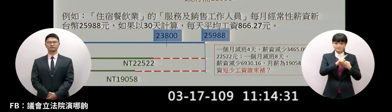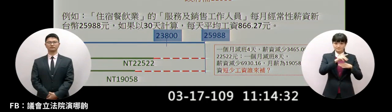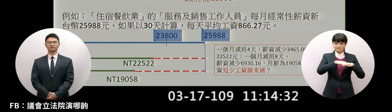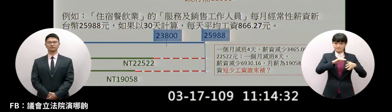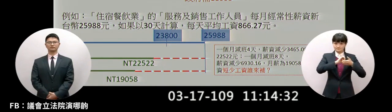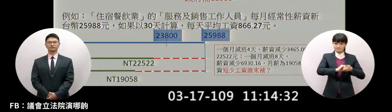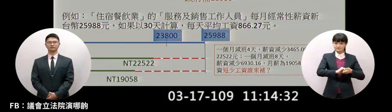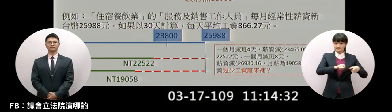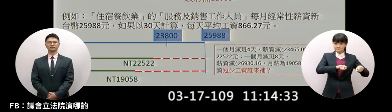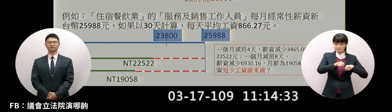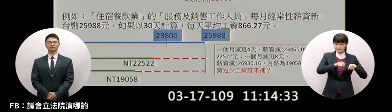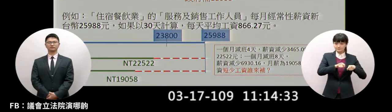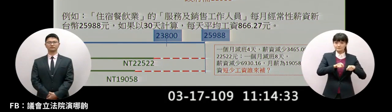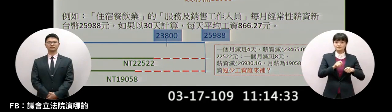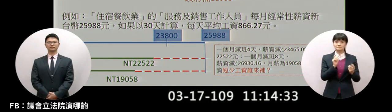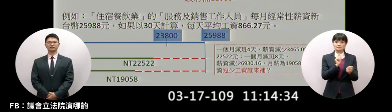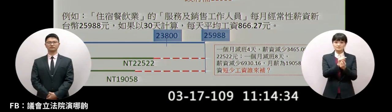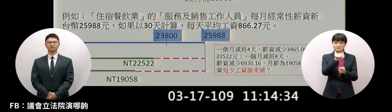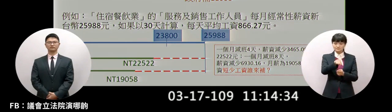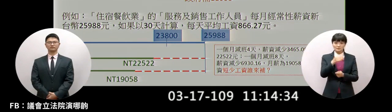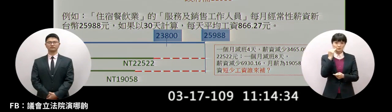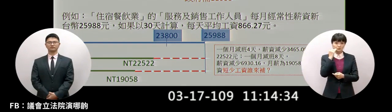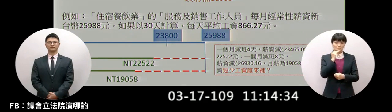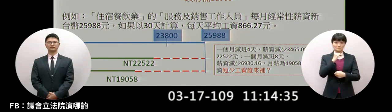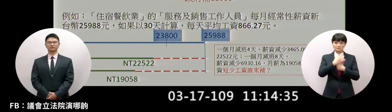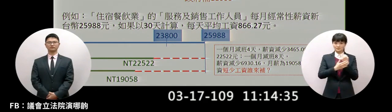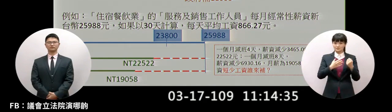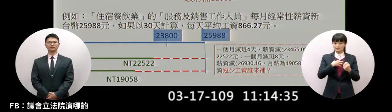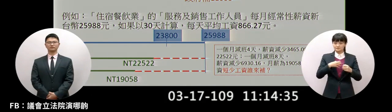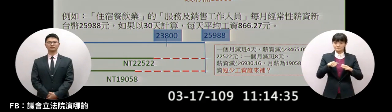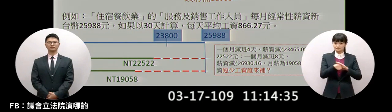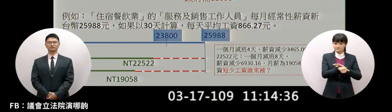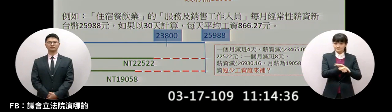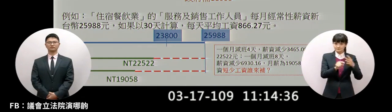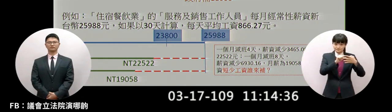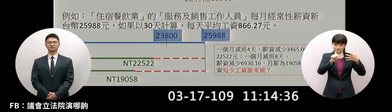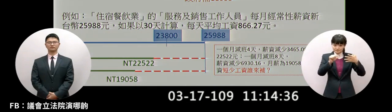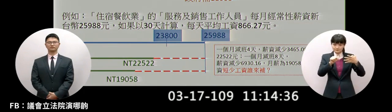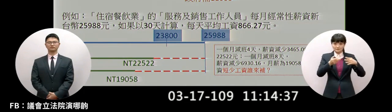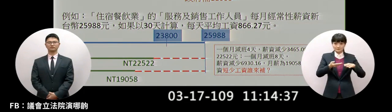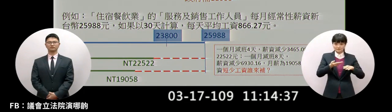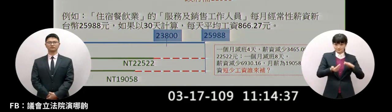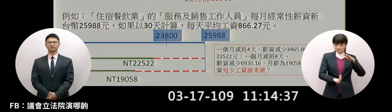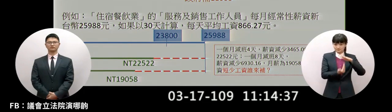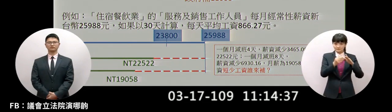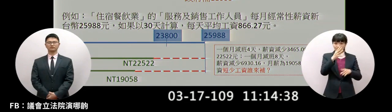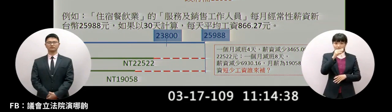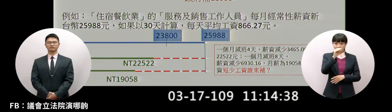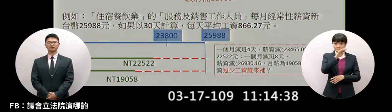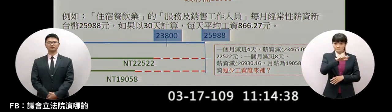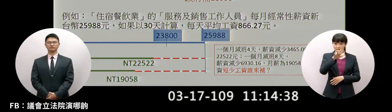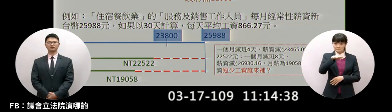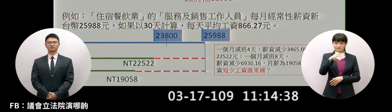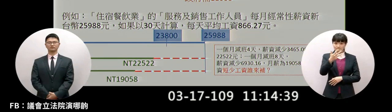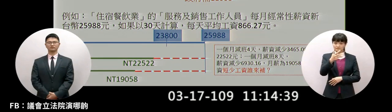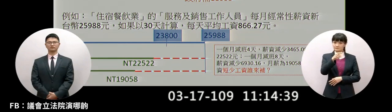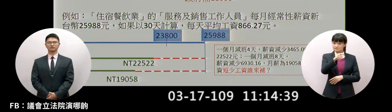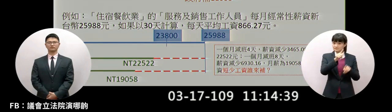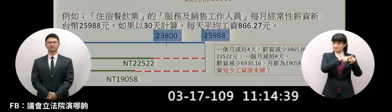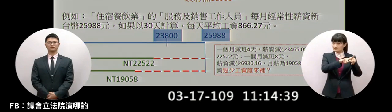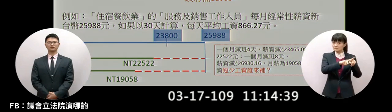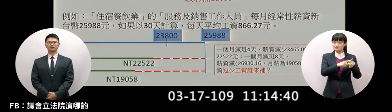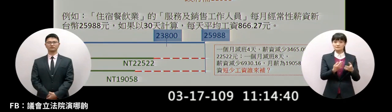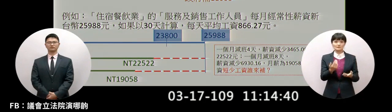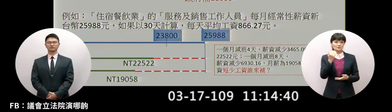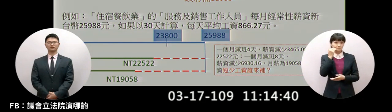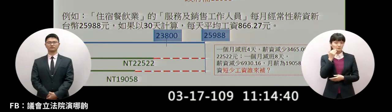实上对于投保集聚，如果是用最高的45800来计算的话，这个安定措施说你要给他基